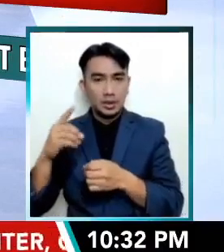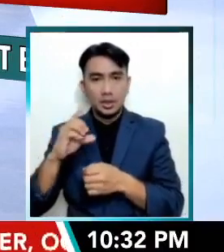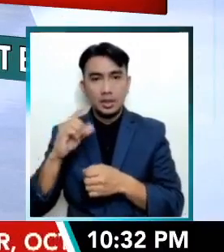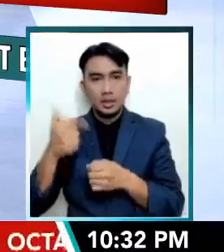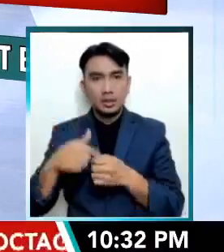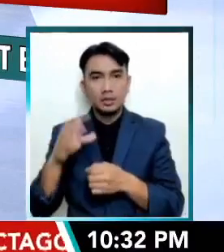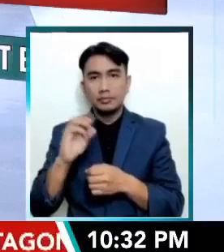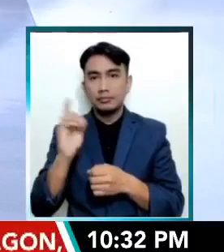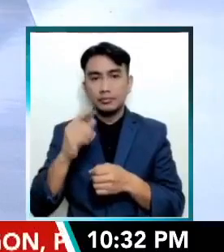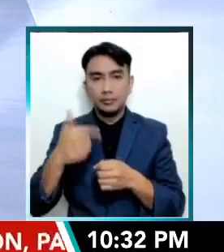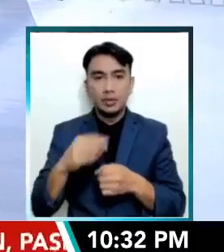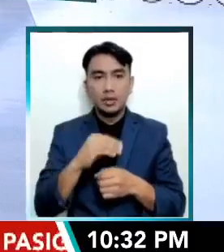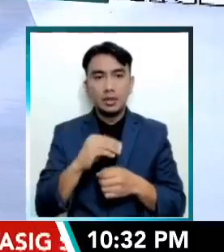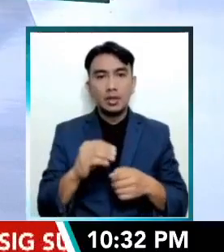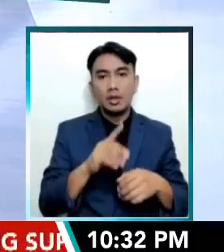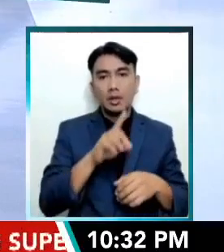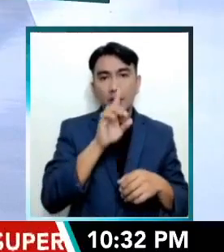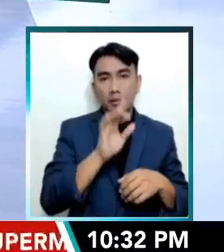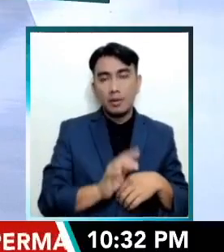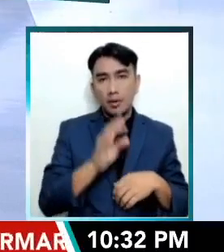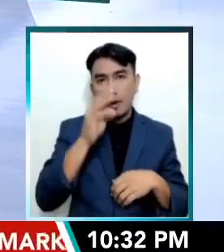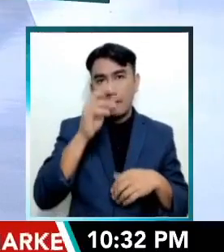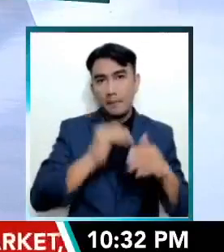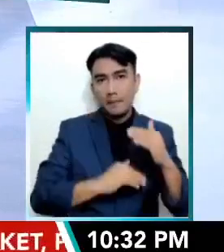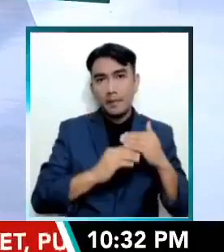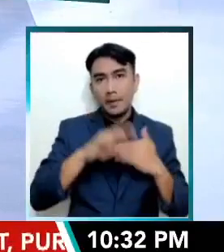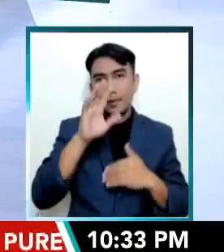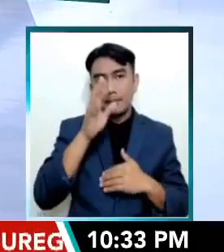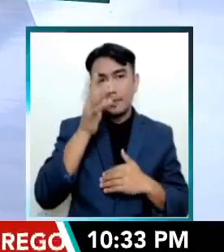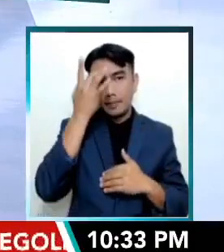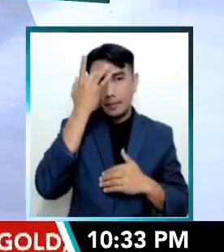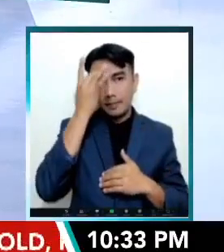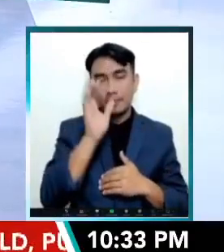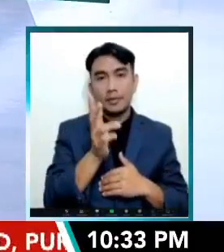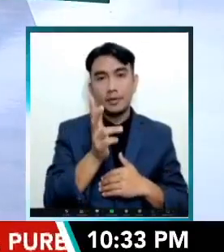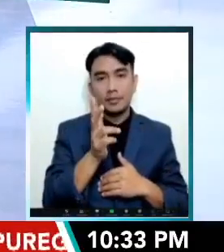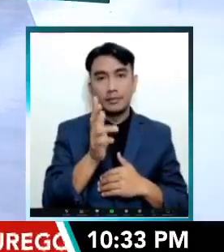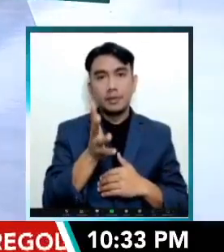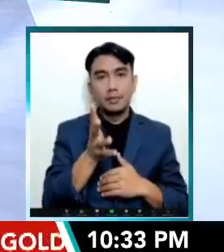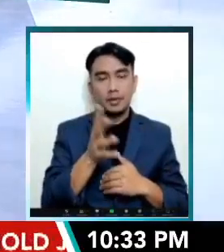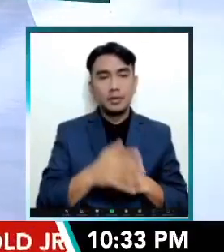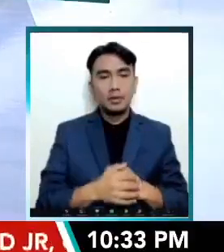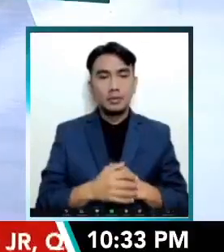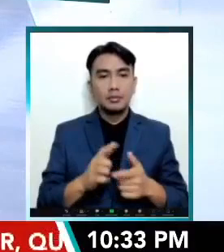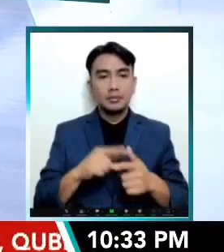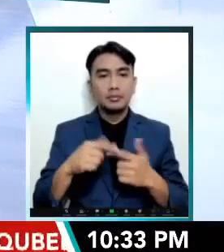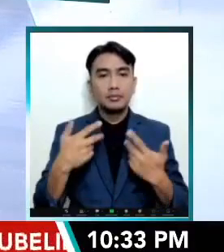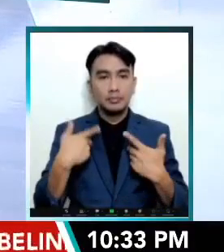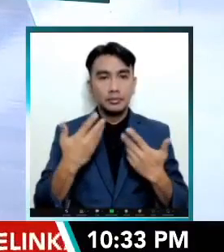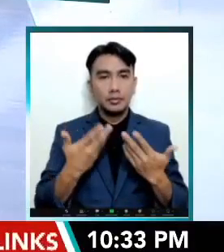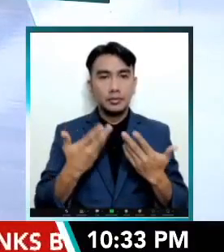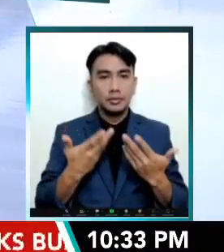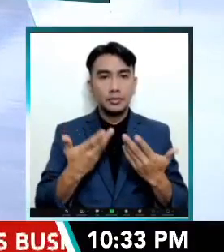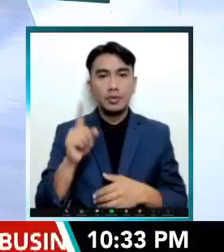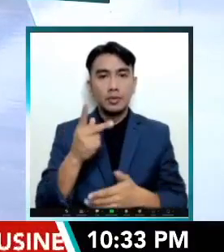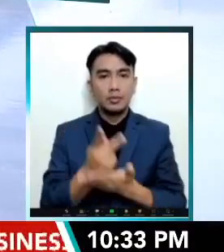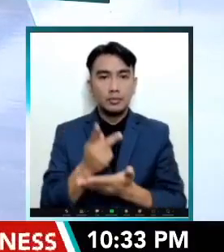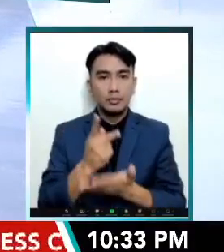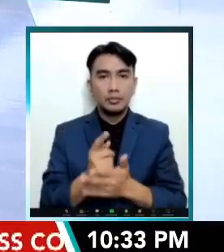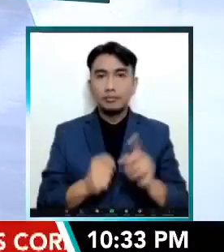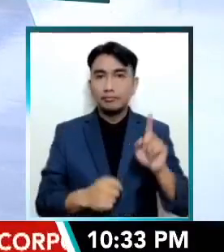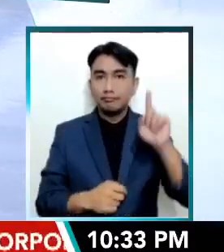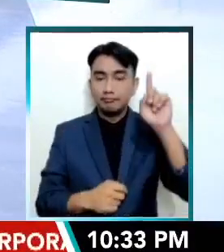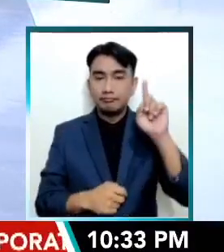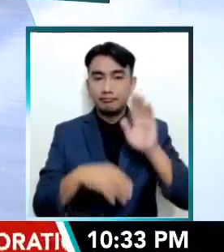sa kerosene. Ayon naman sa isang oil industry source, 70 centavos hanggang 1 peso kada litro ang itataas ng